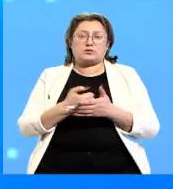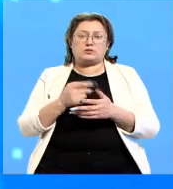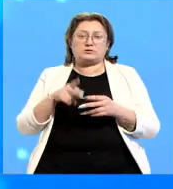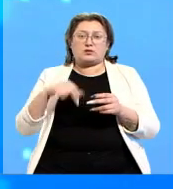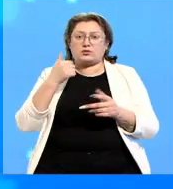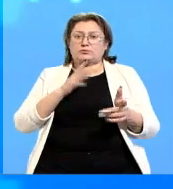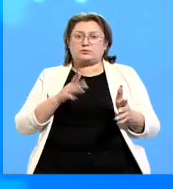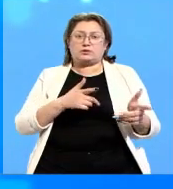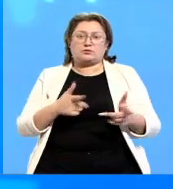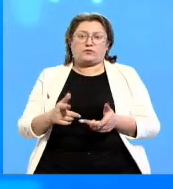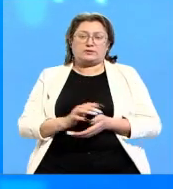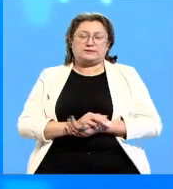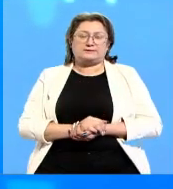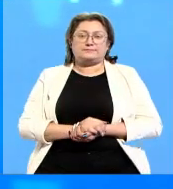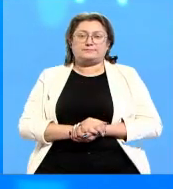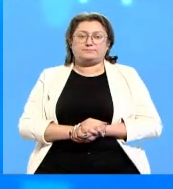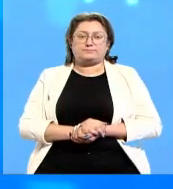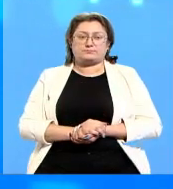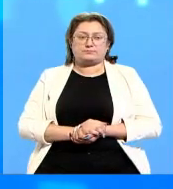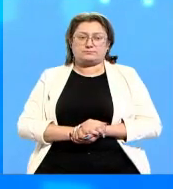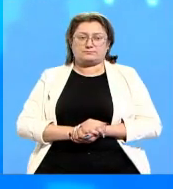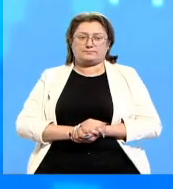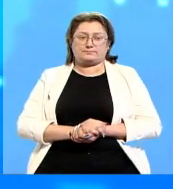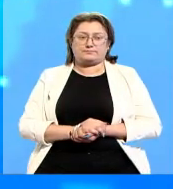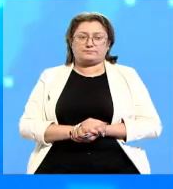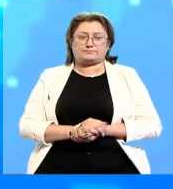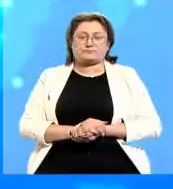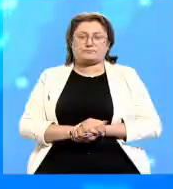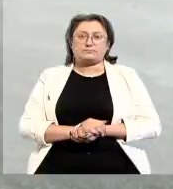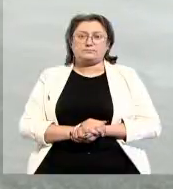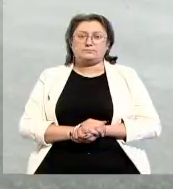бұл жолдың жұмыстары 2021 жылы бастау алған.